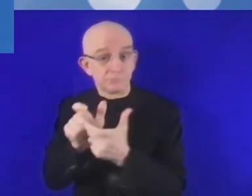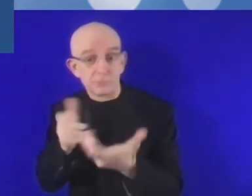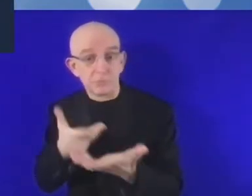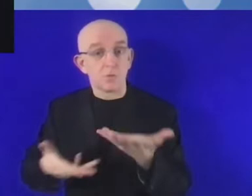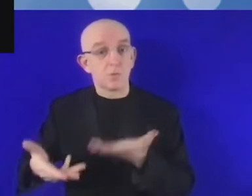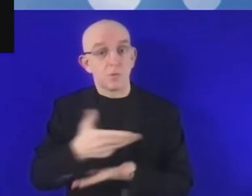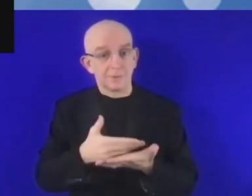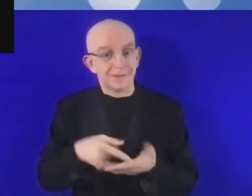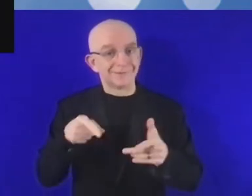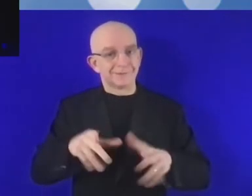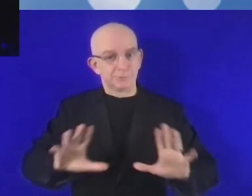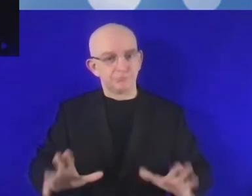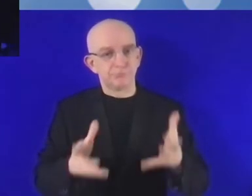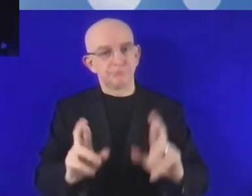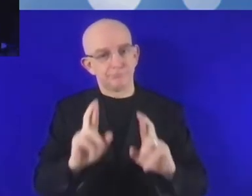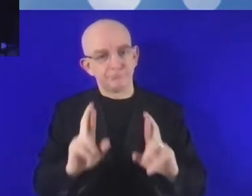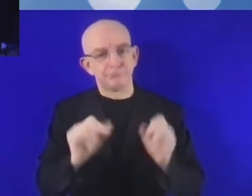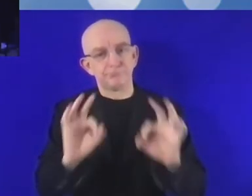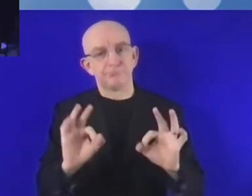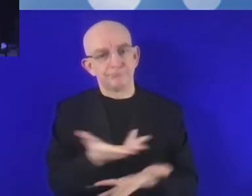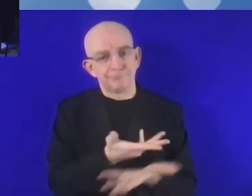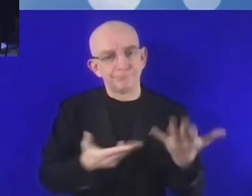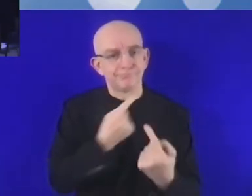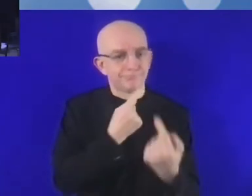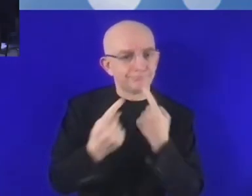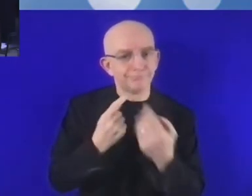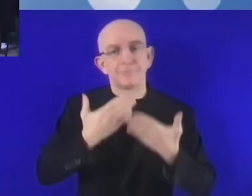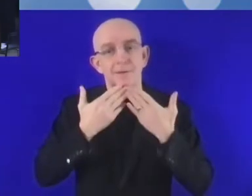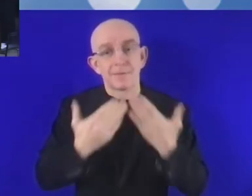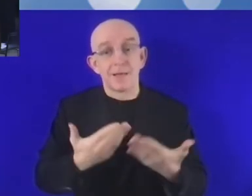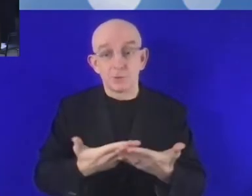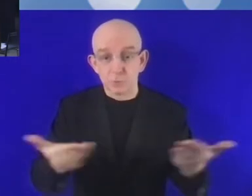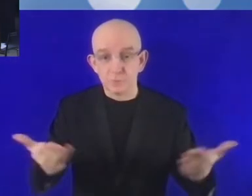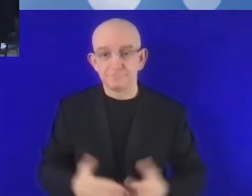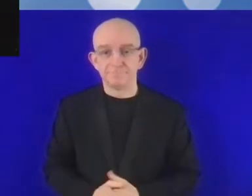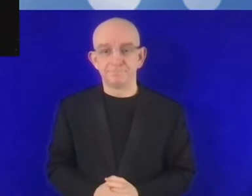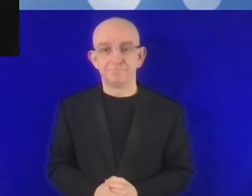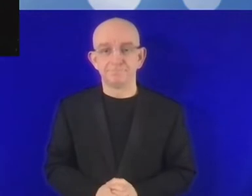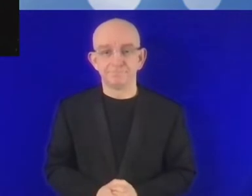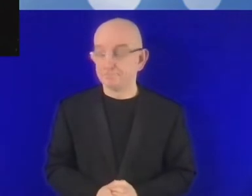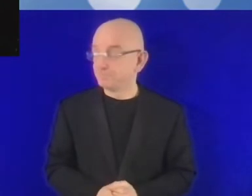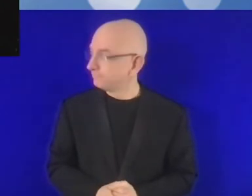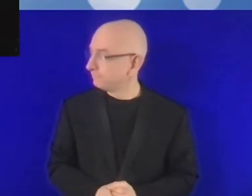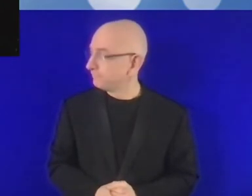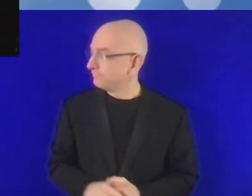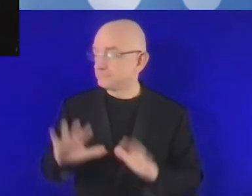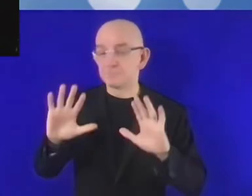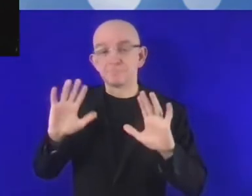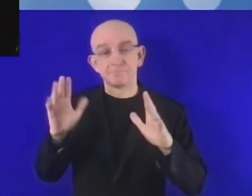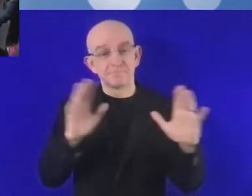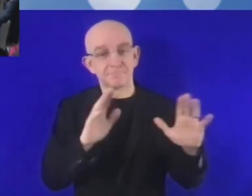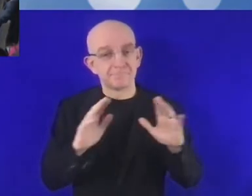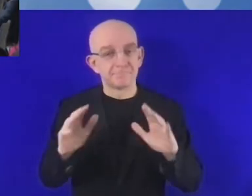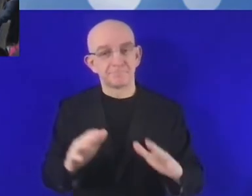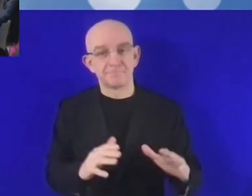بين الحكومات والقطاع الخاص والمجتمع المدني. أحثكم على التحدي بالجرأة وأتمنى لكم مداولات ناجحة